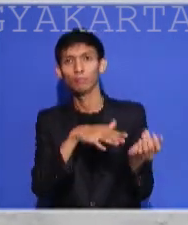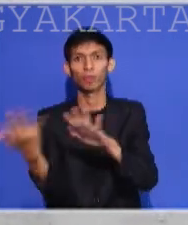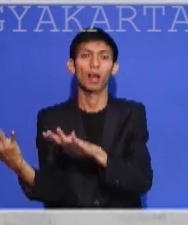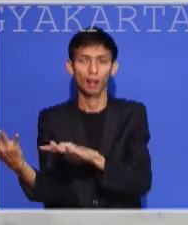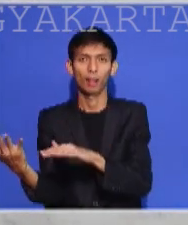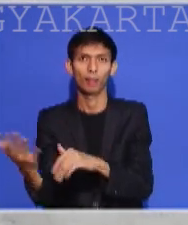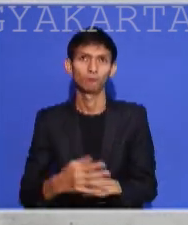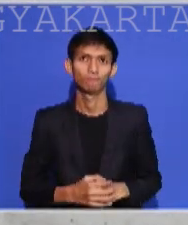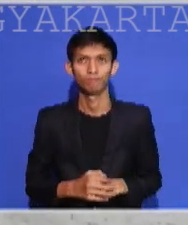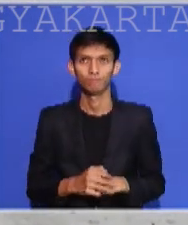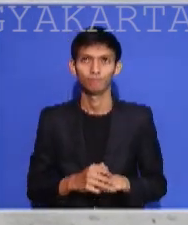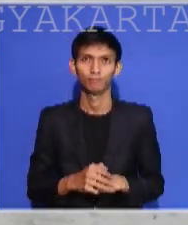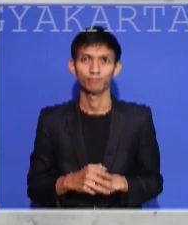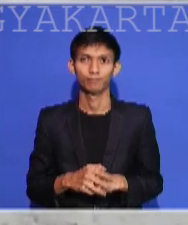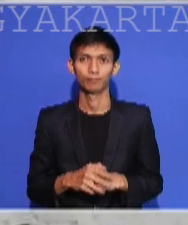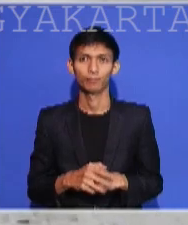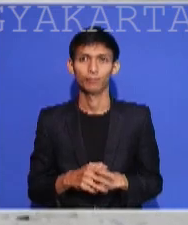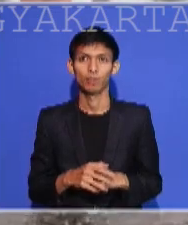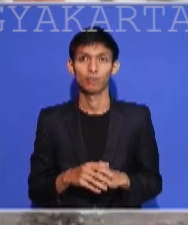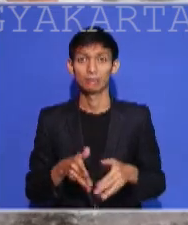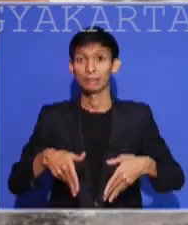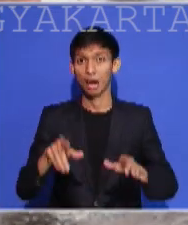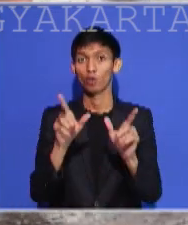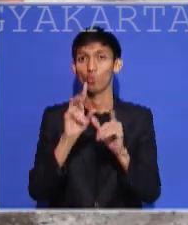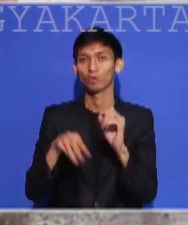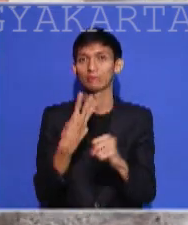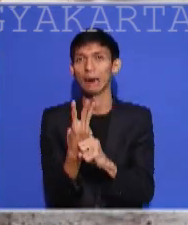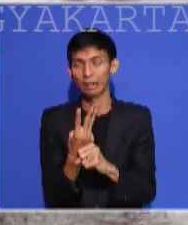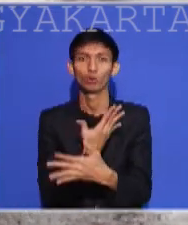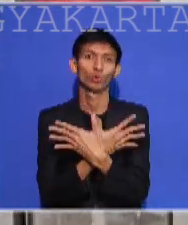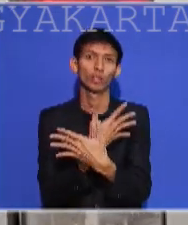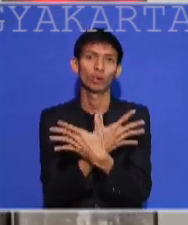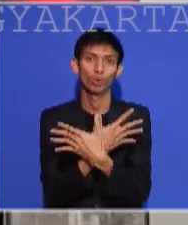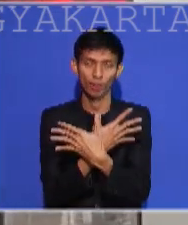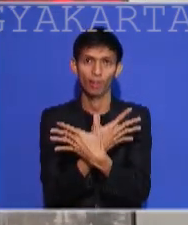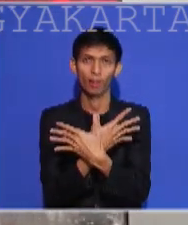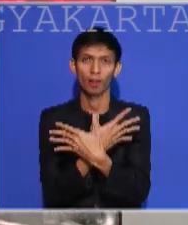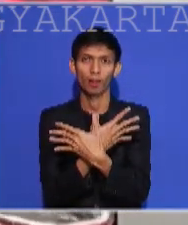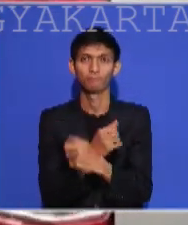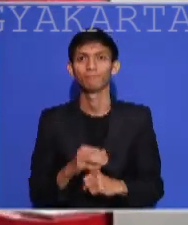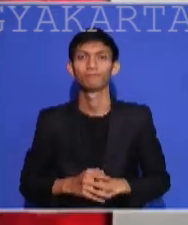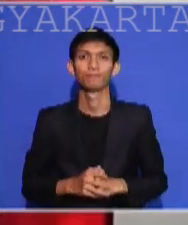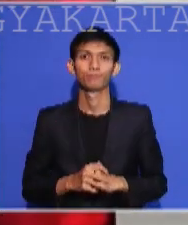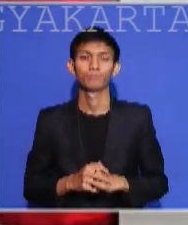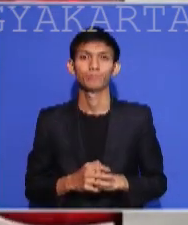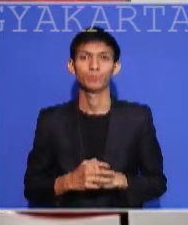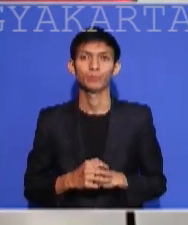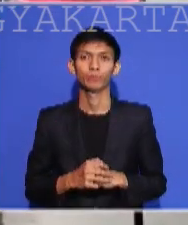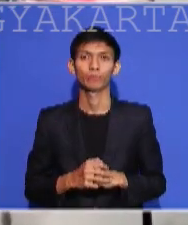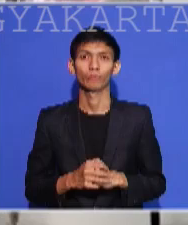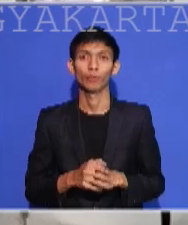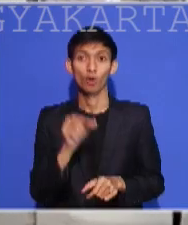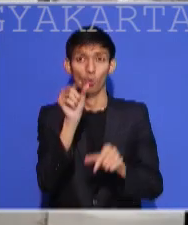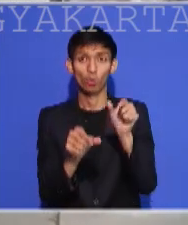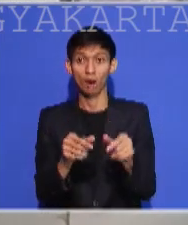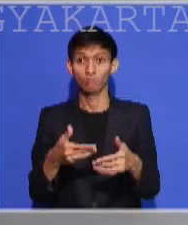Jalan Raya Wonosari Semanu kalurah Balai Harjo kapanan Wonosari Kabupaten Gunung gidul Kejadian ini bermula ketika